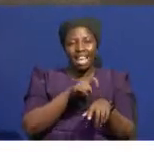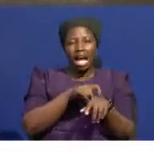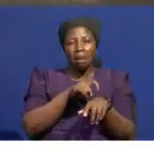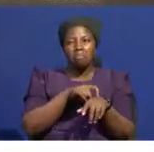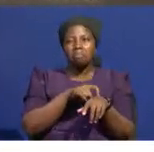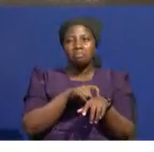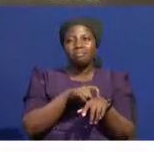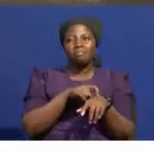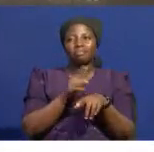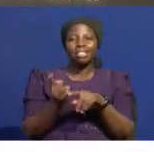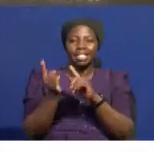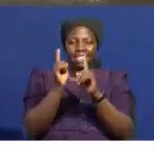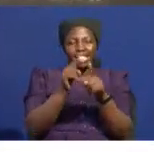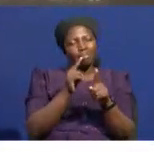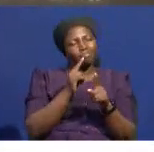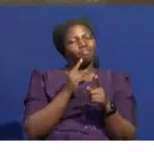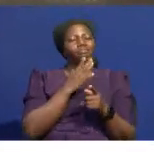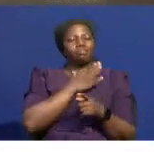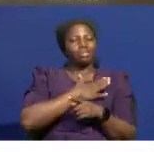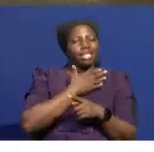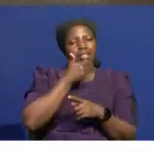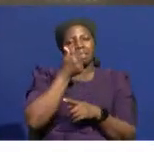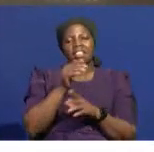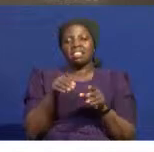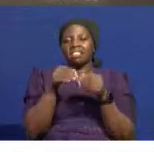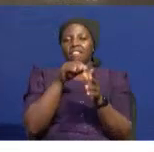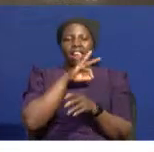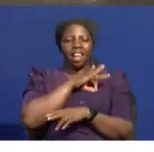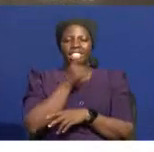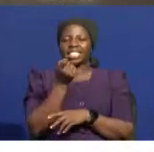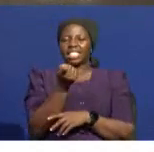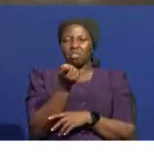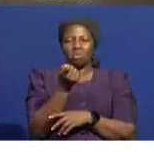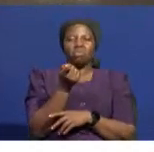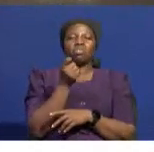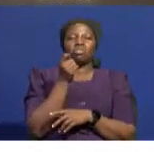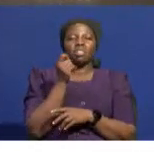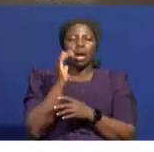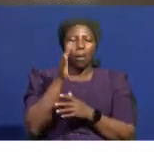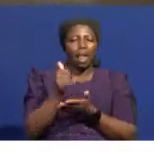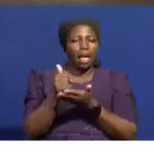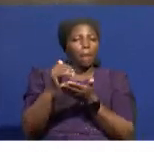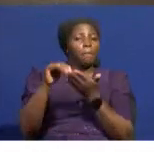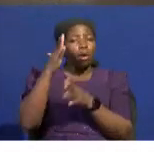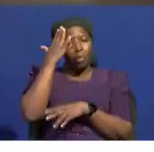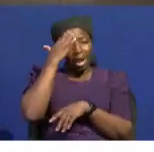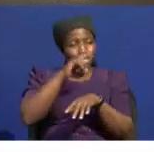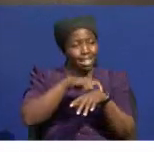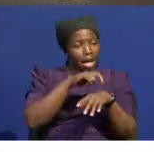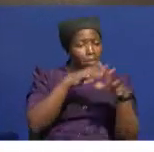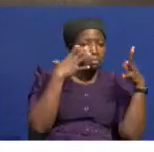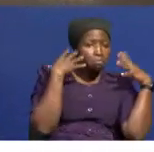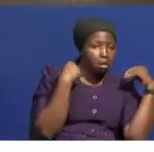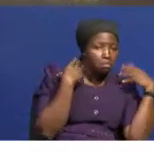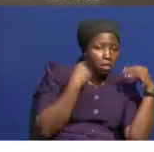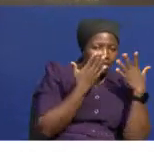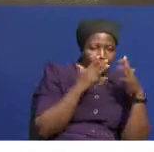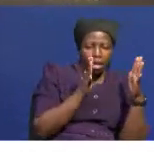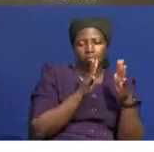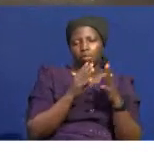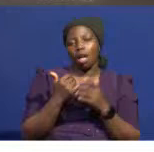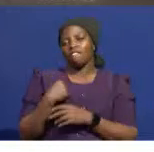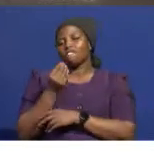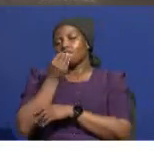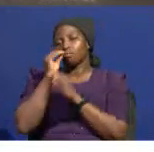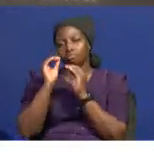kupatia vijana ka allowance kadogo, itatusaidia zaidi kwa sababu vijana wakitoka zoezi hawana kitu cha kukula. Hiyo ndio